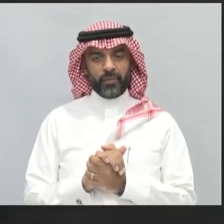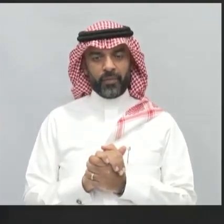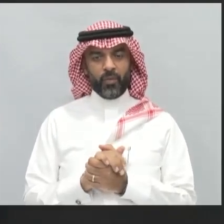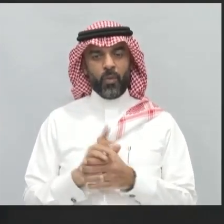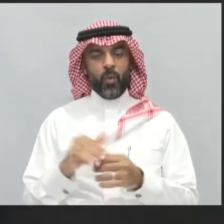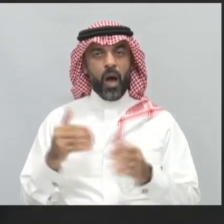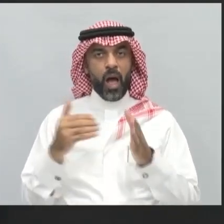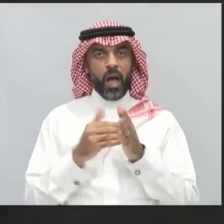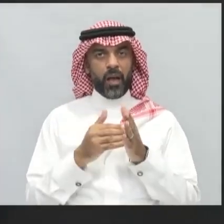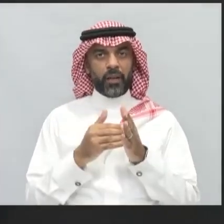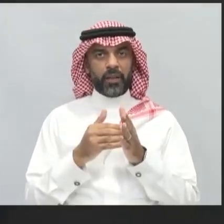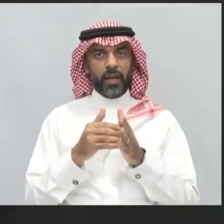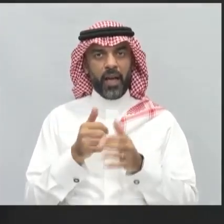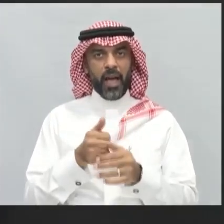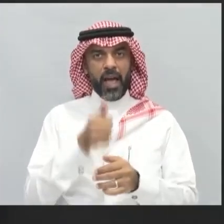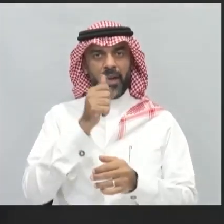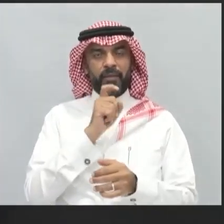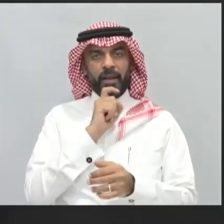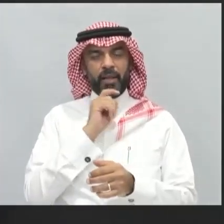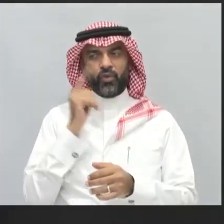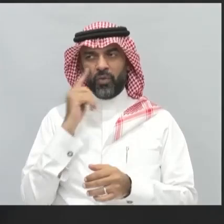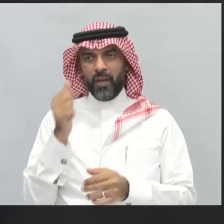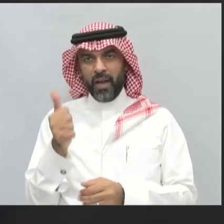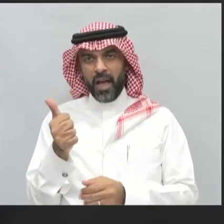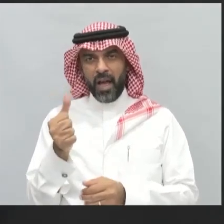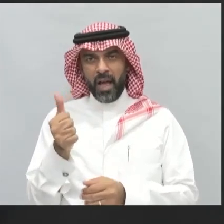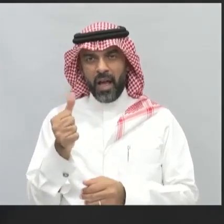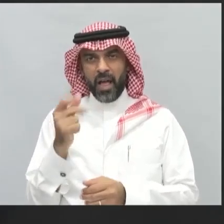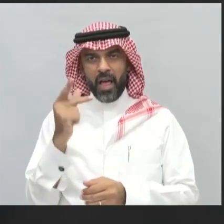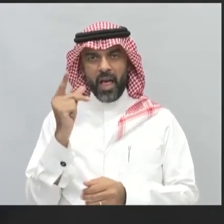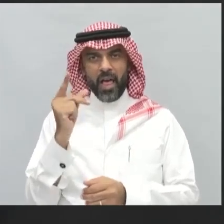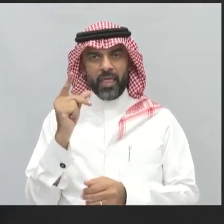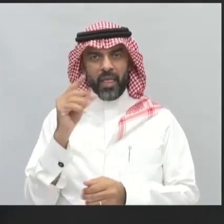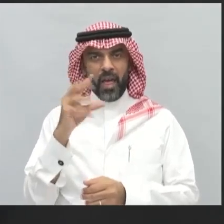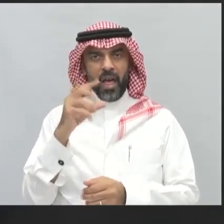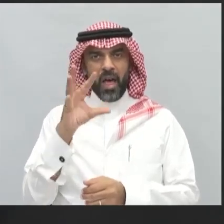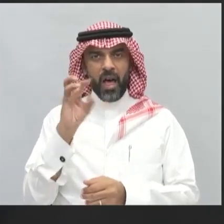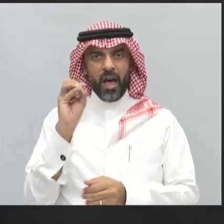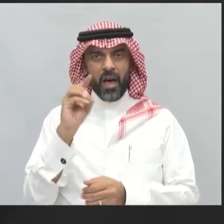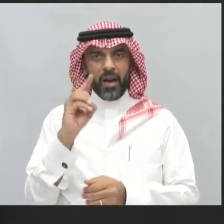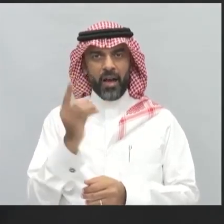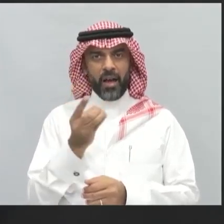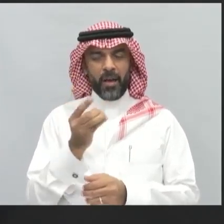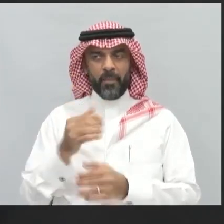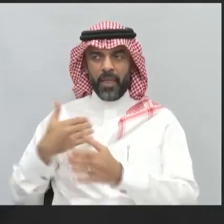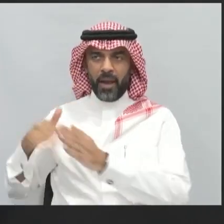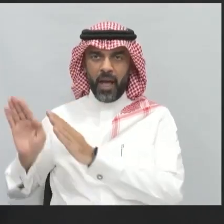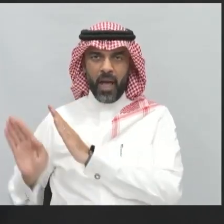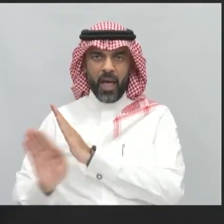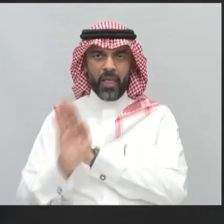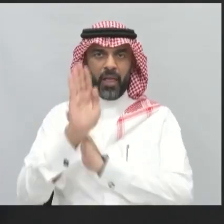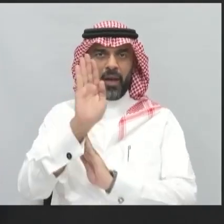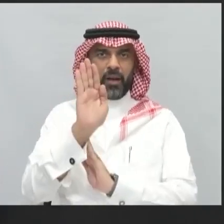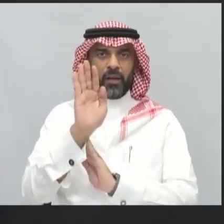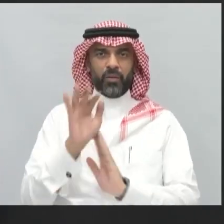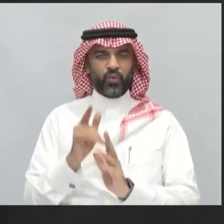الان ضد هذا الفعل او المضاد له يعني عكسه في المعنى اظهر الشيء ما